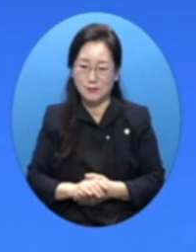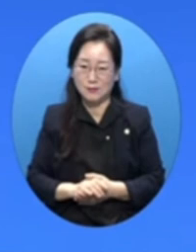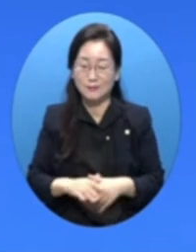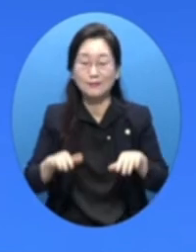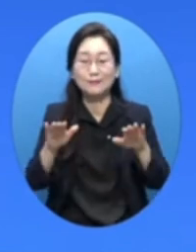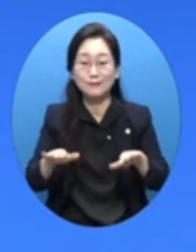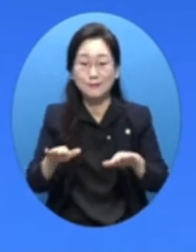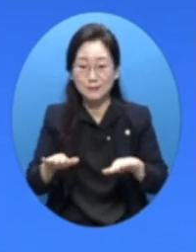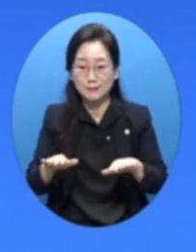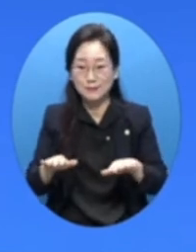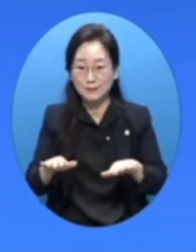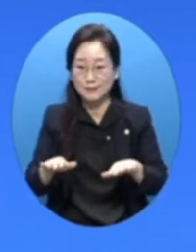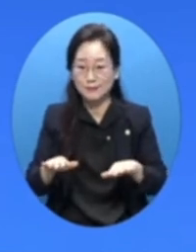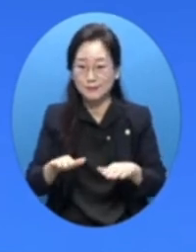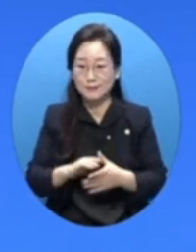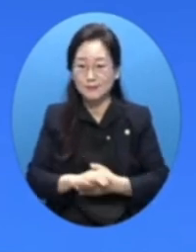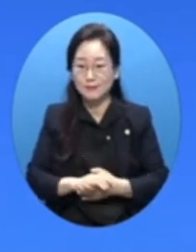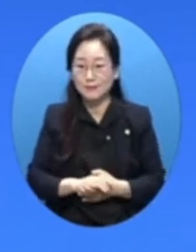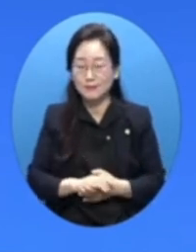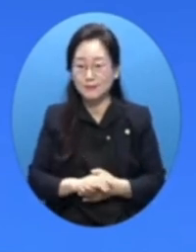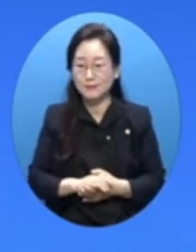오늘